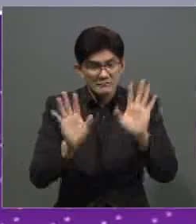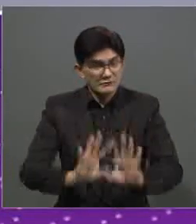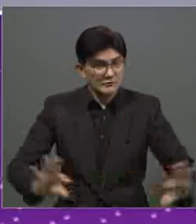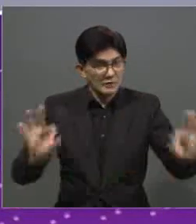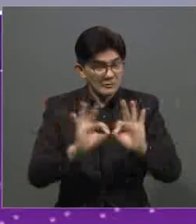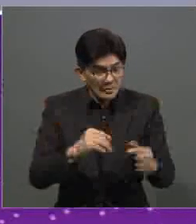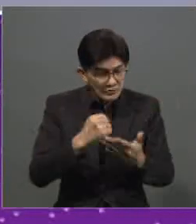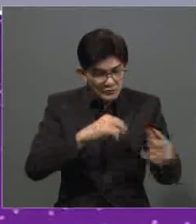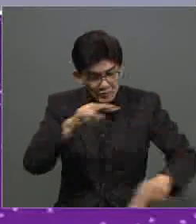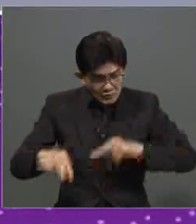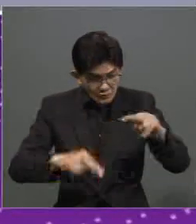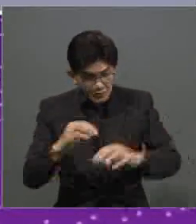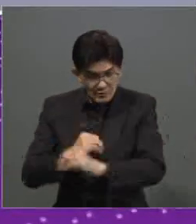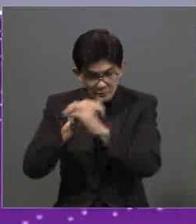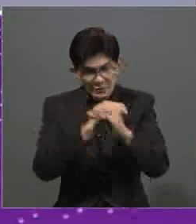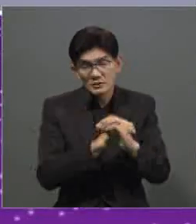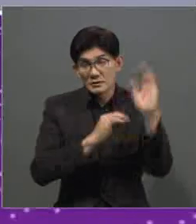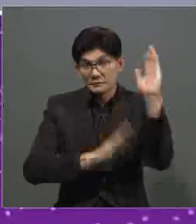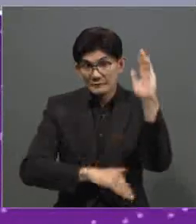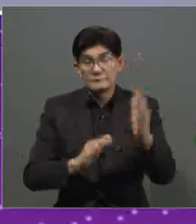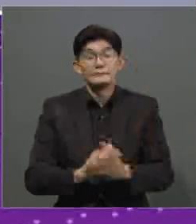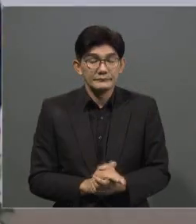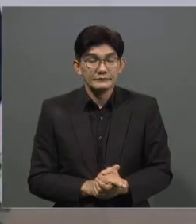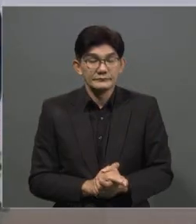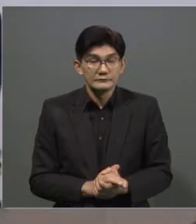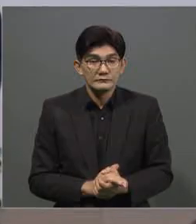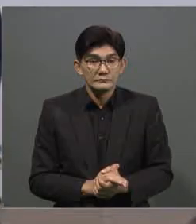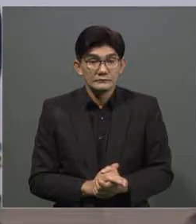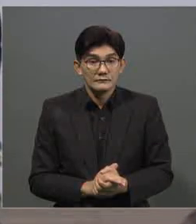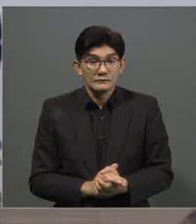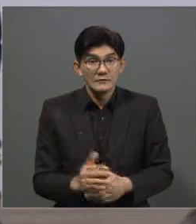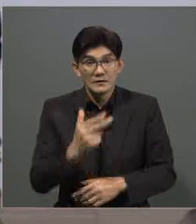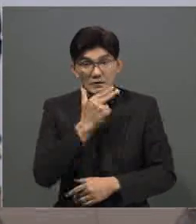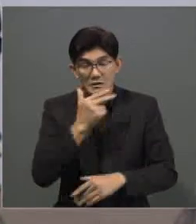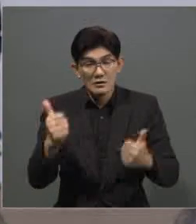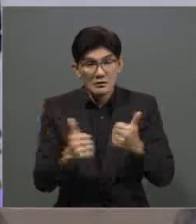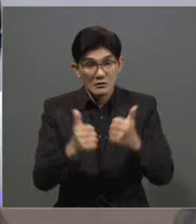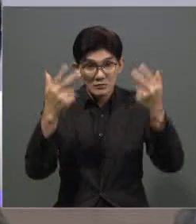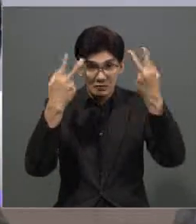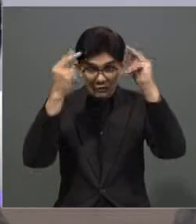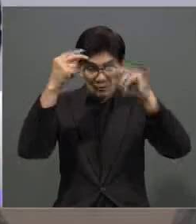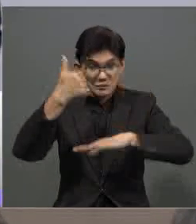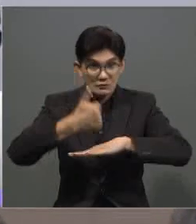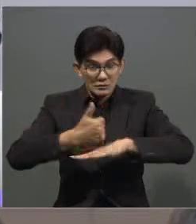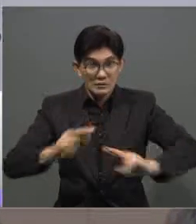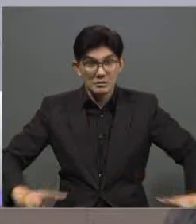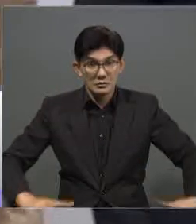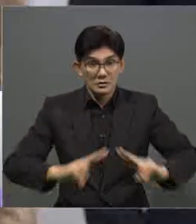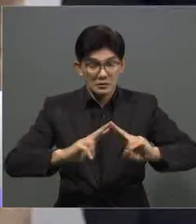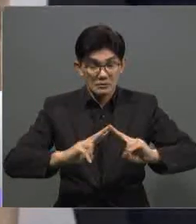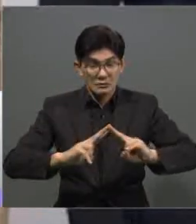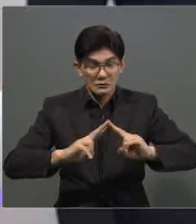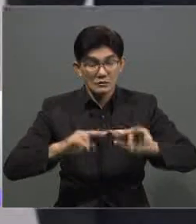ในการดูแลรักษาความสงบจังหวัดชายแดนภาคใต้ค่ะโดยนายอนุทินชาวีระกูลค่ะรองนายกรัฐมนตรีและรัฐมนตรีว่าการกระทรวง